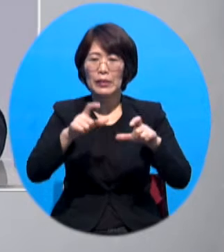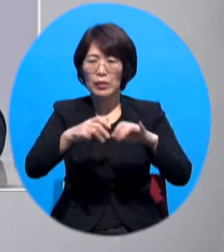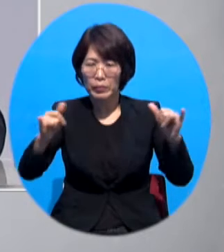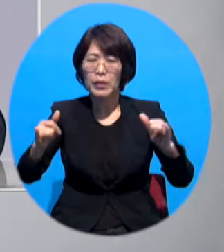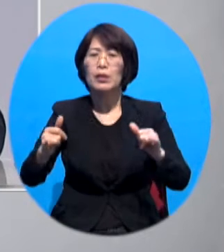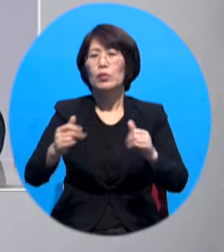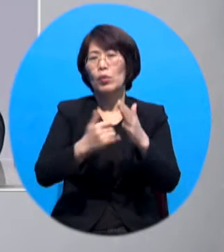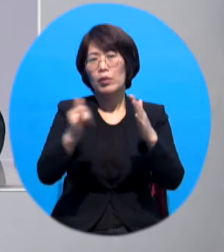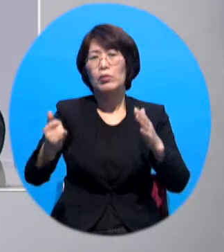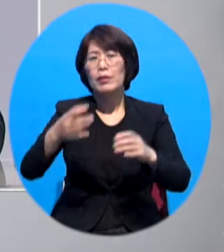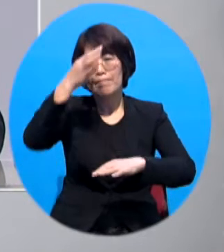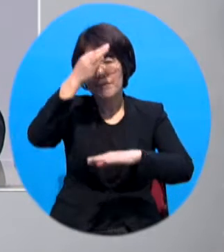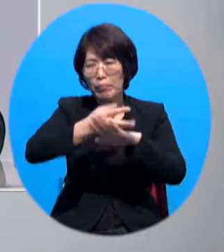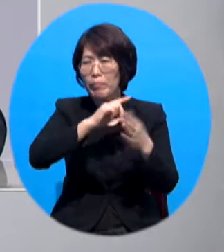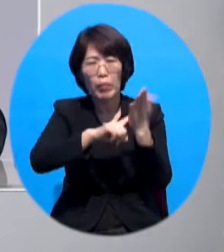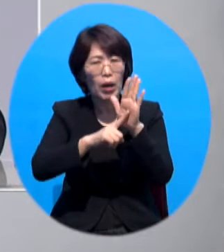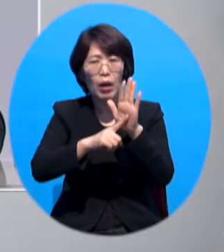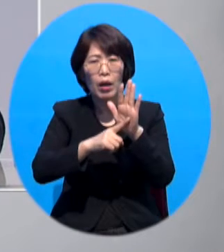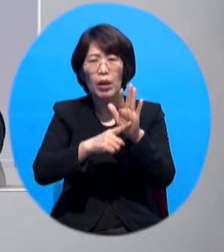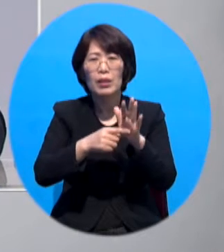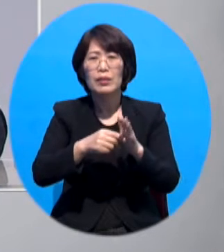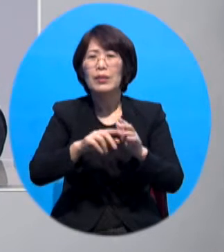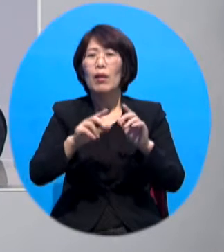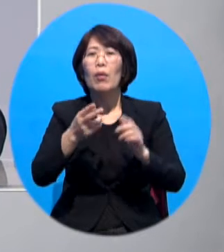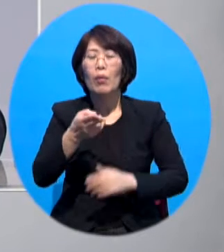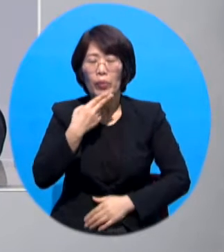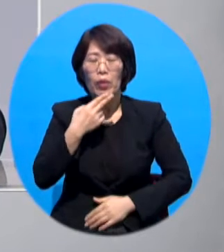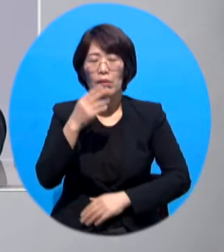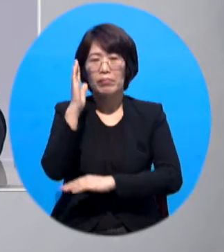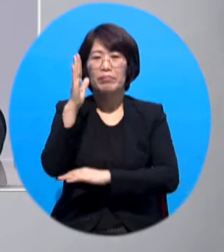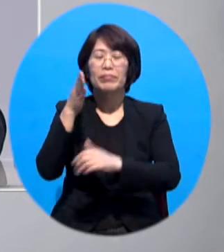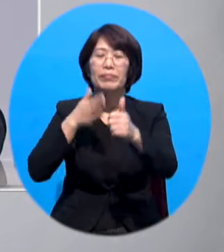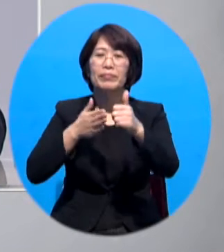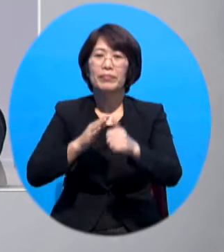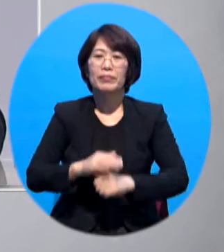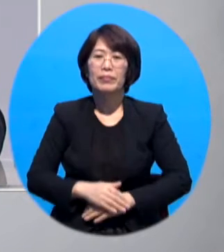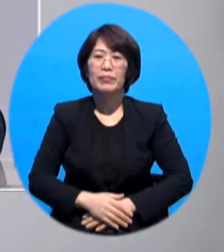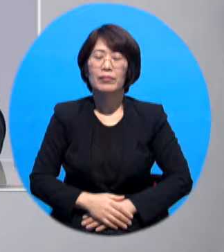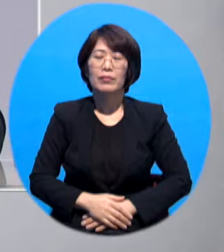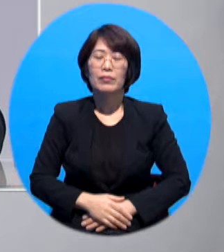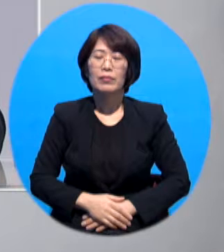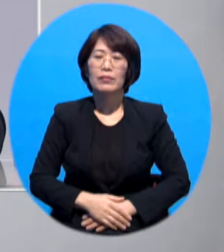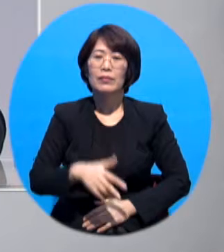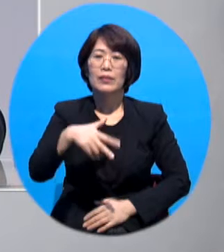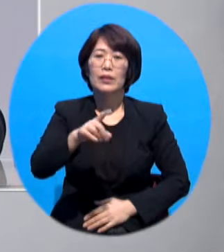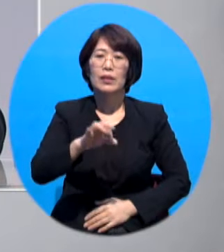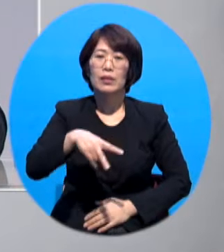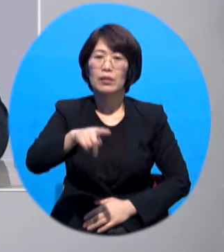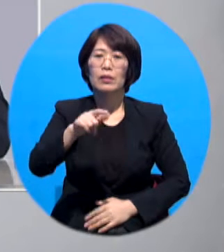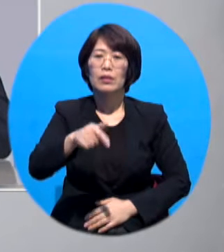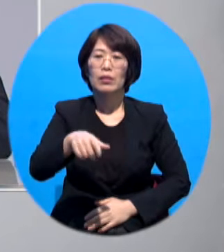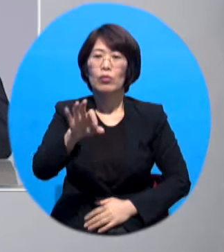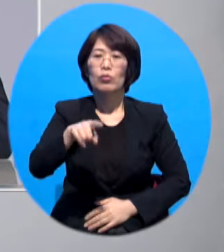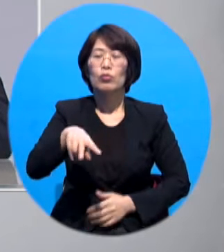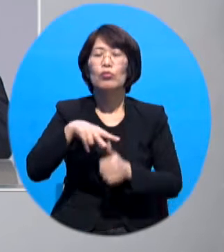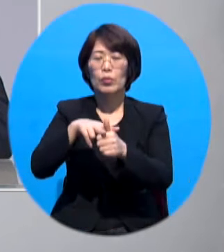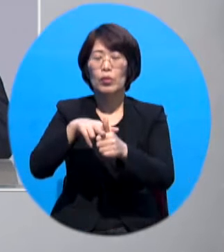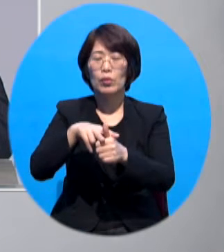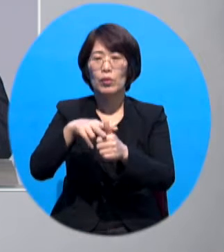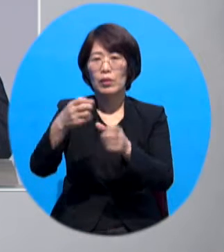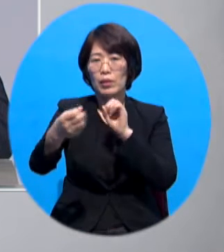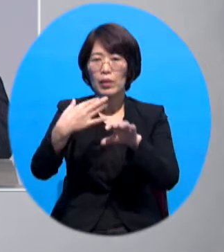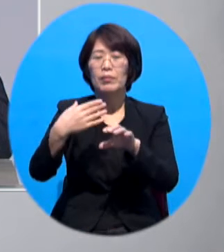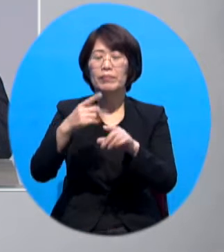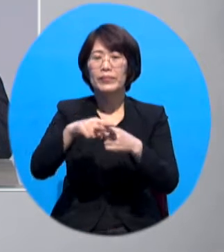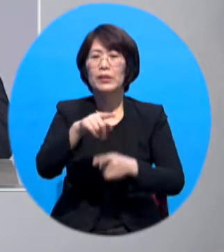사과에서 하실 마음이 없으신지 말씀해주시기 바랍니다 4 장소 후보 요청 답변해 주십시오 그